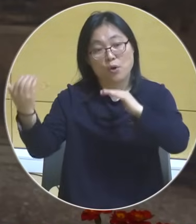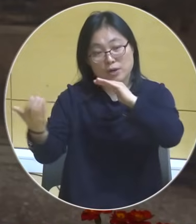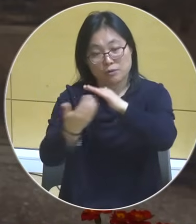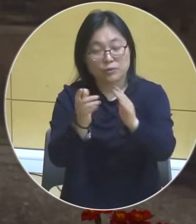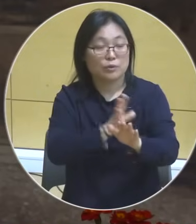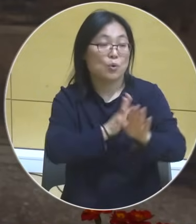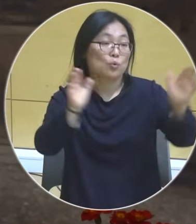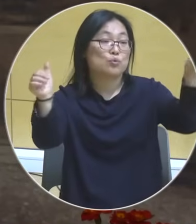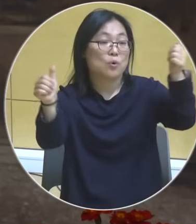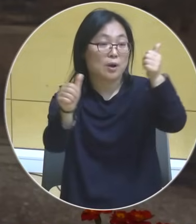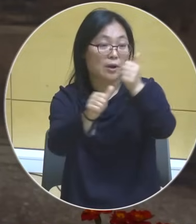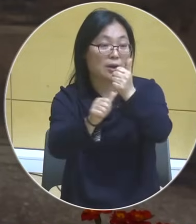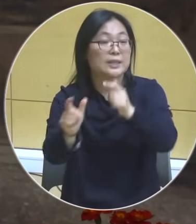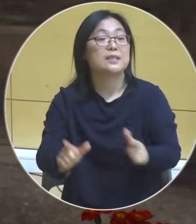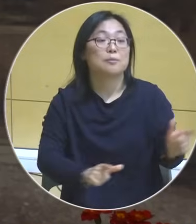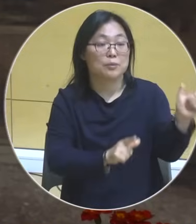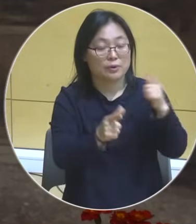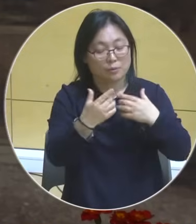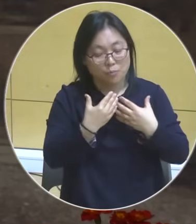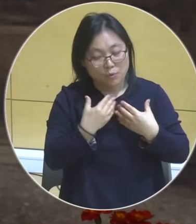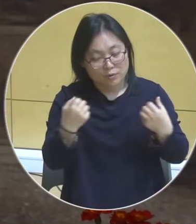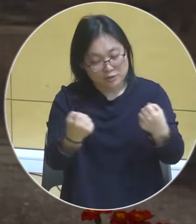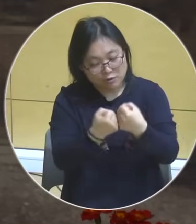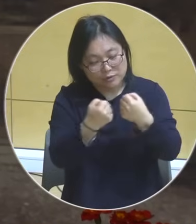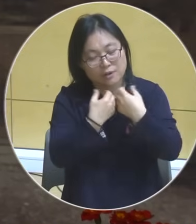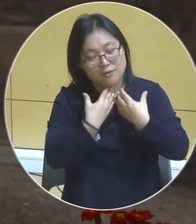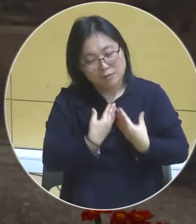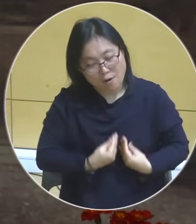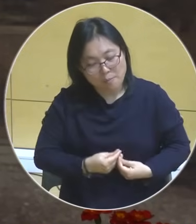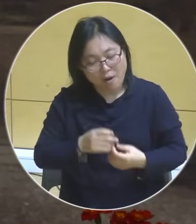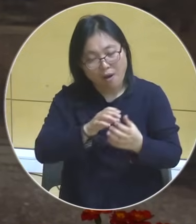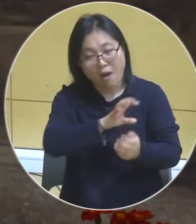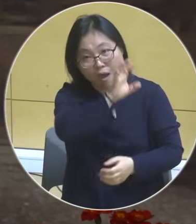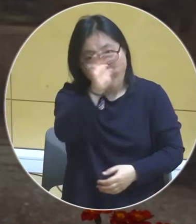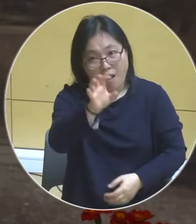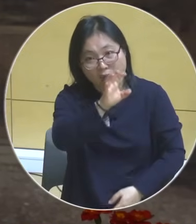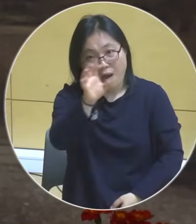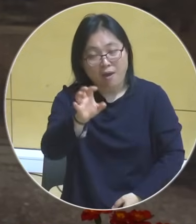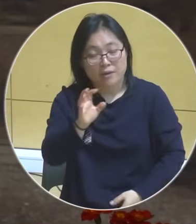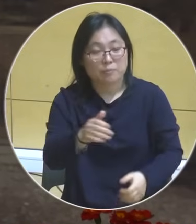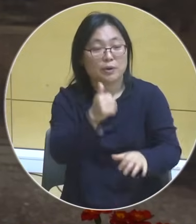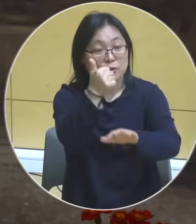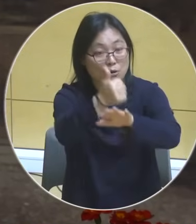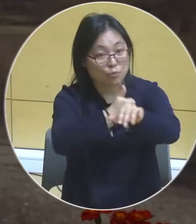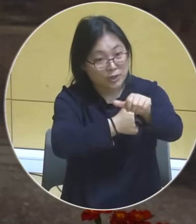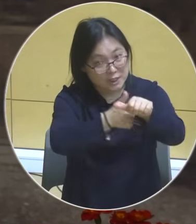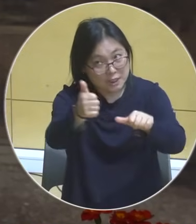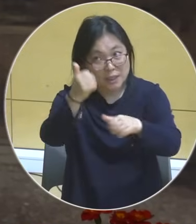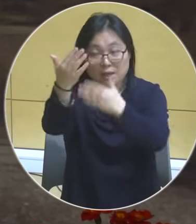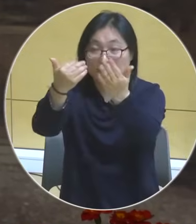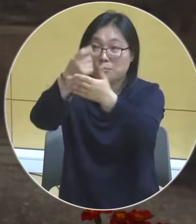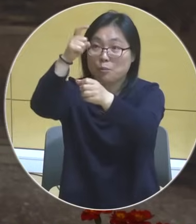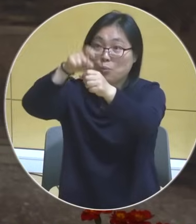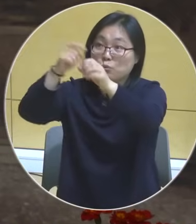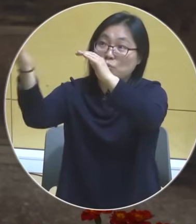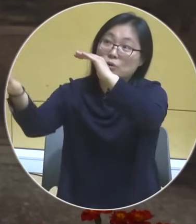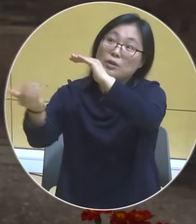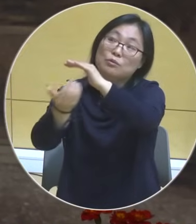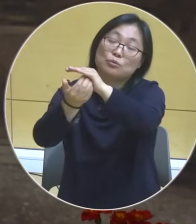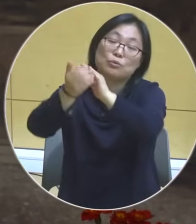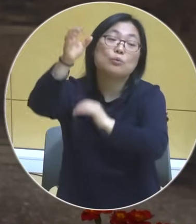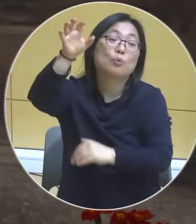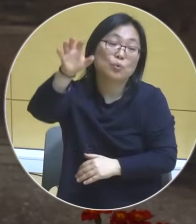여호수아서의 삶은 전쟁과 절망과 어려움의 연속이었지만 그러나 승리와 하나님의 목적을 이루는 그